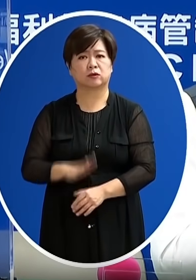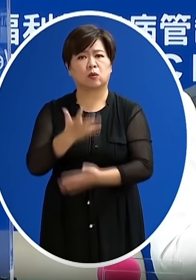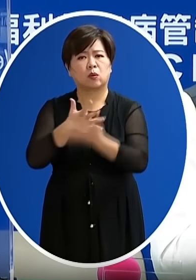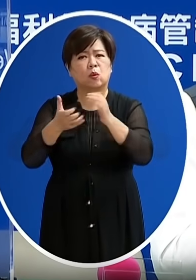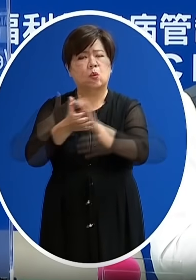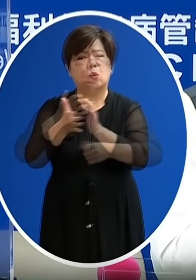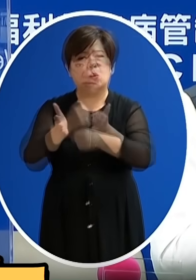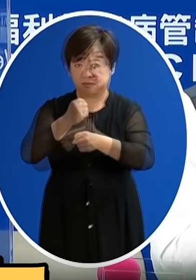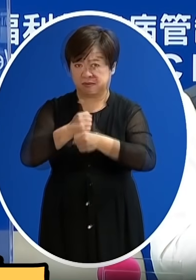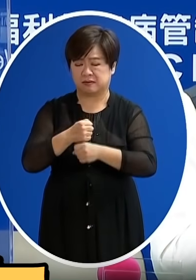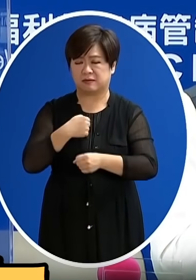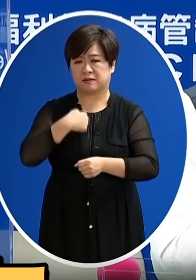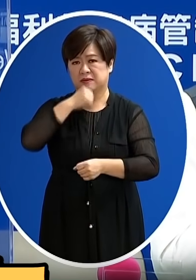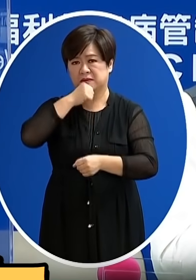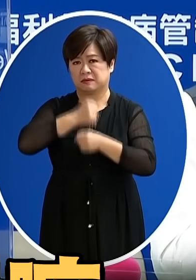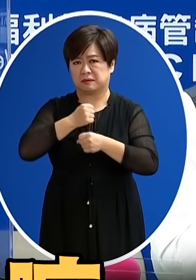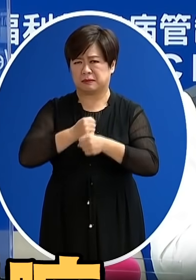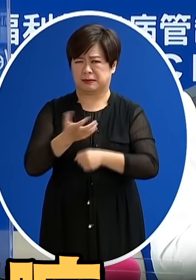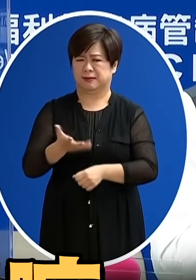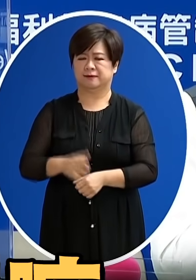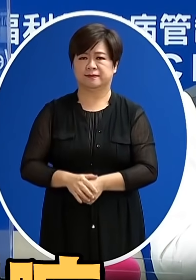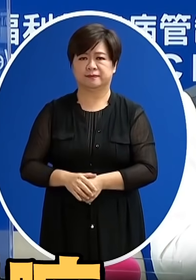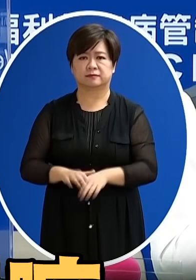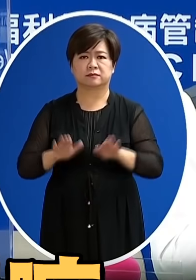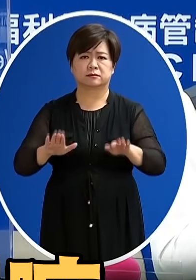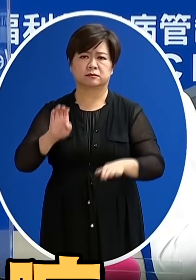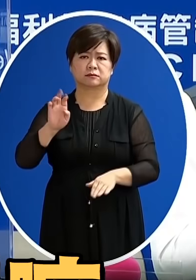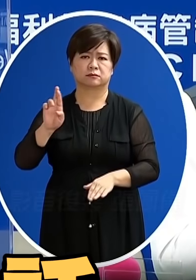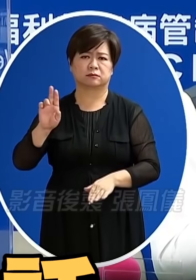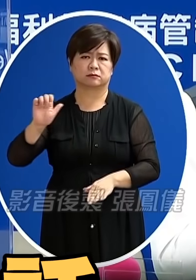可能就要打国产。 国产当然现在 EUA 还没